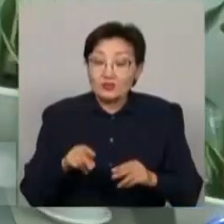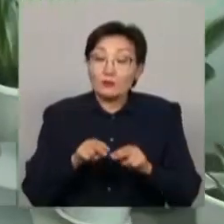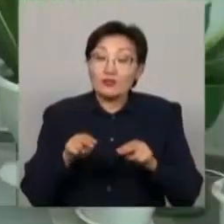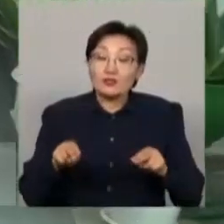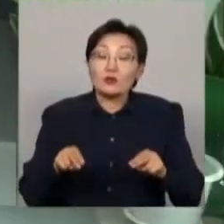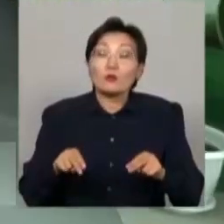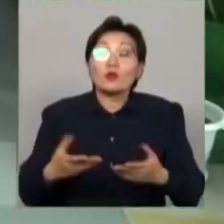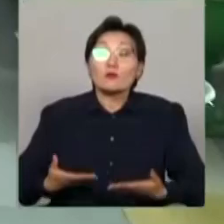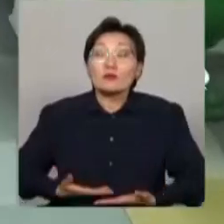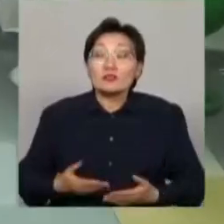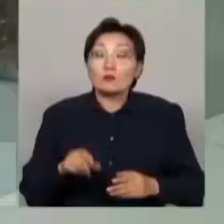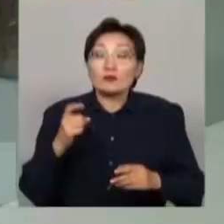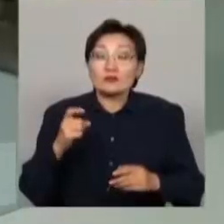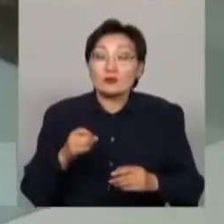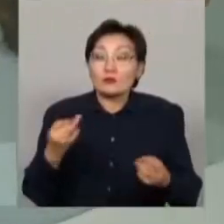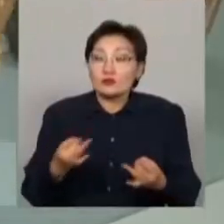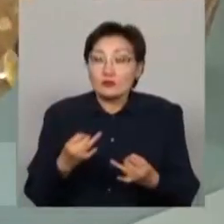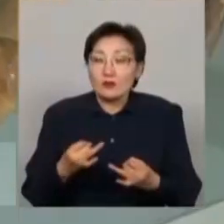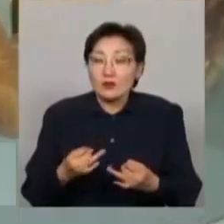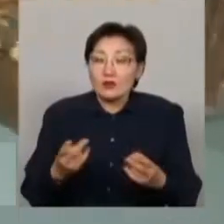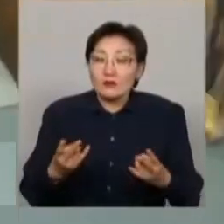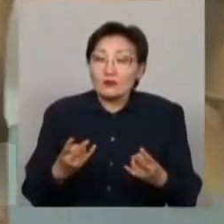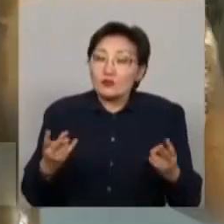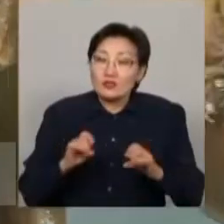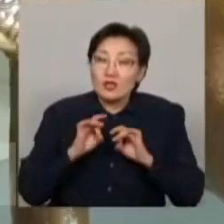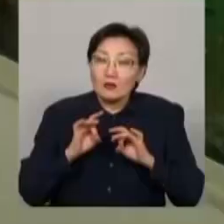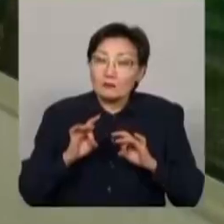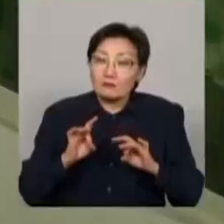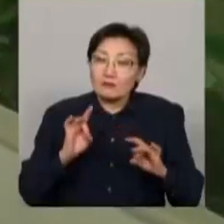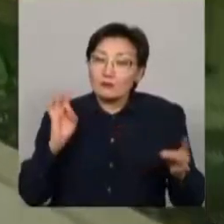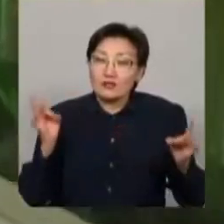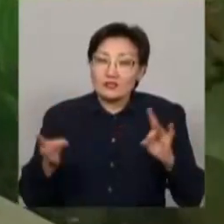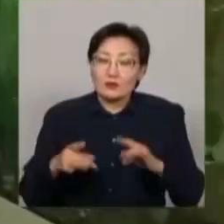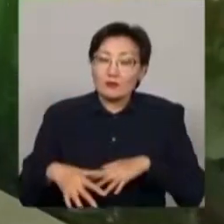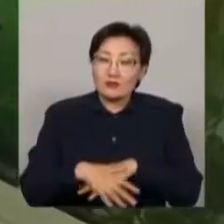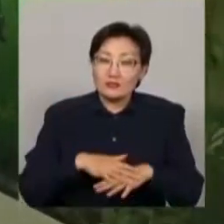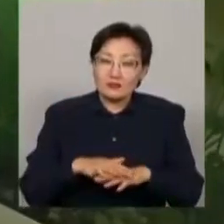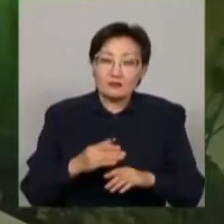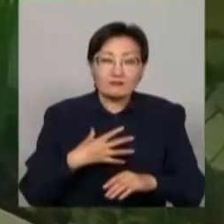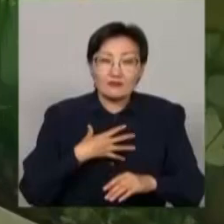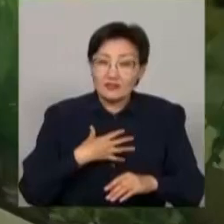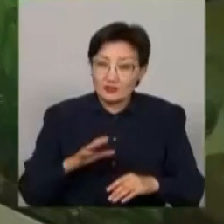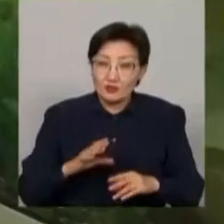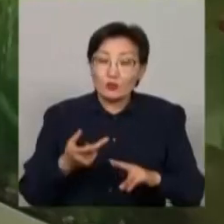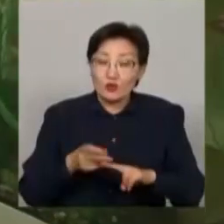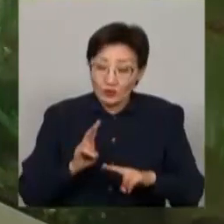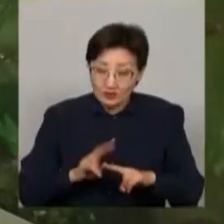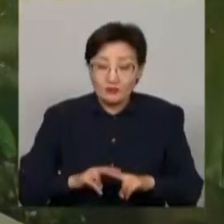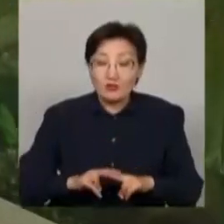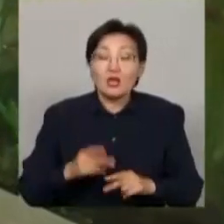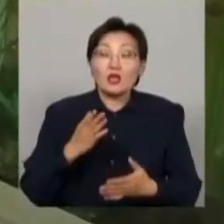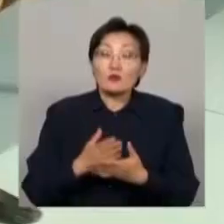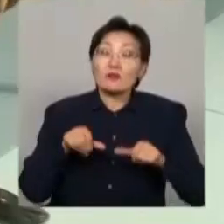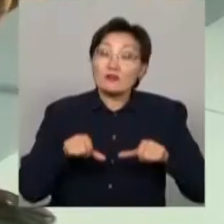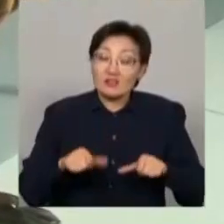Петропавловец считает, что хобби, которым он увлекается, можно популяризировать массы. Не совсем актуально, но это имеет